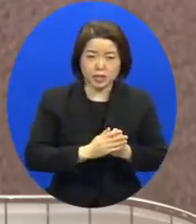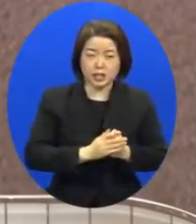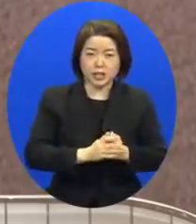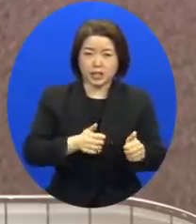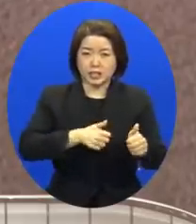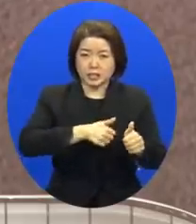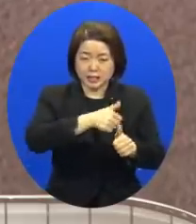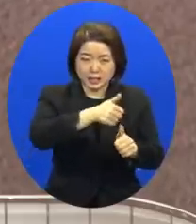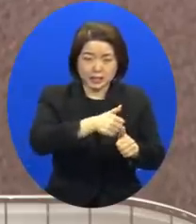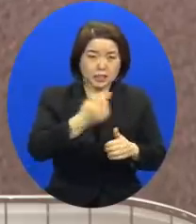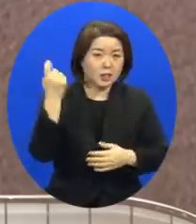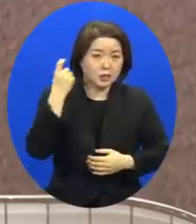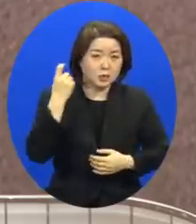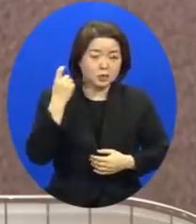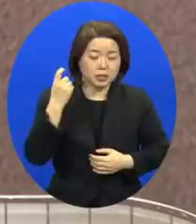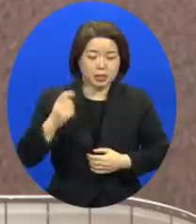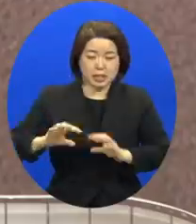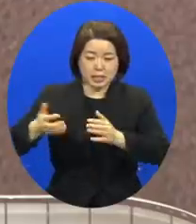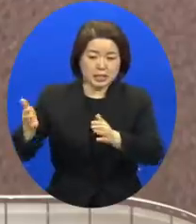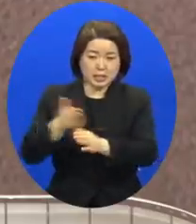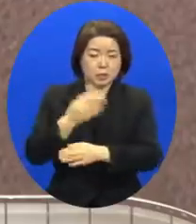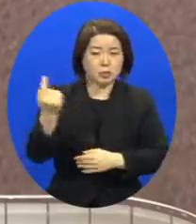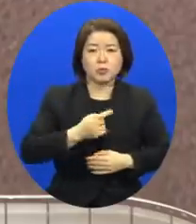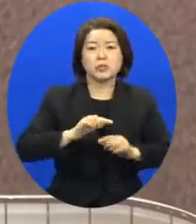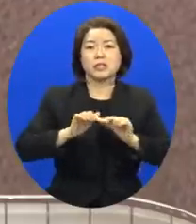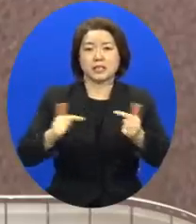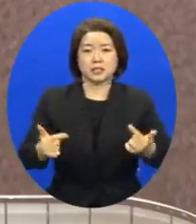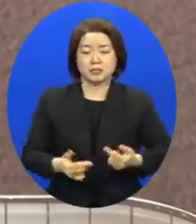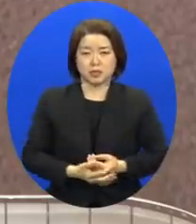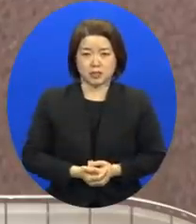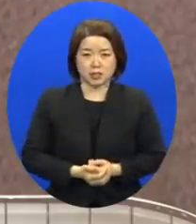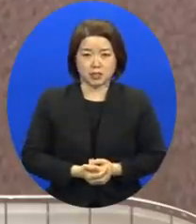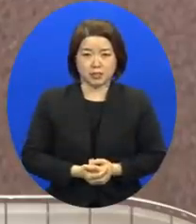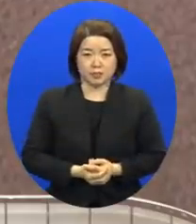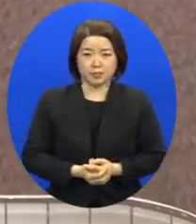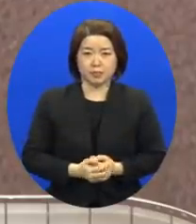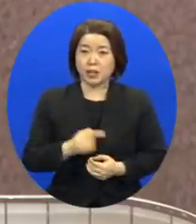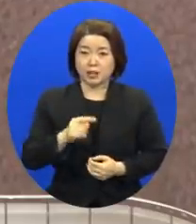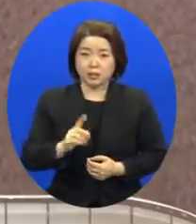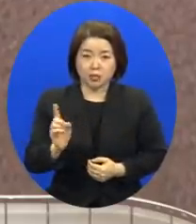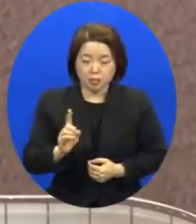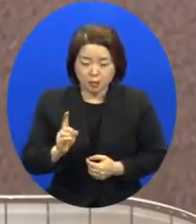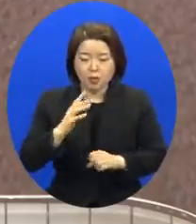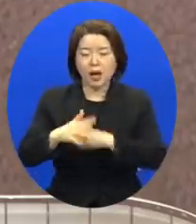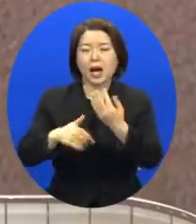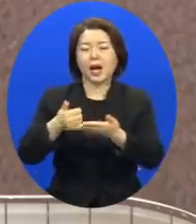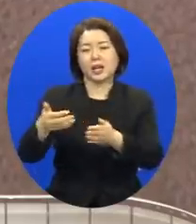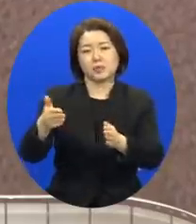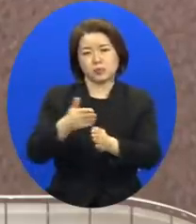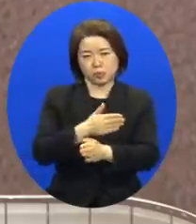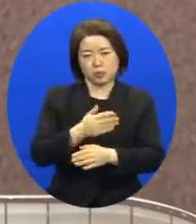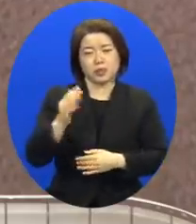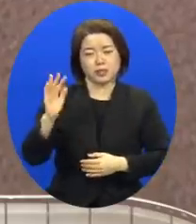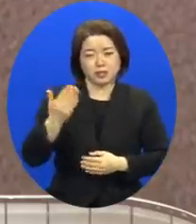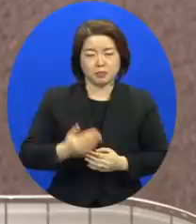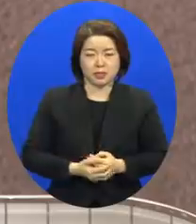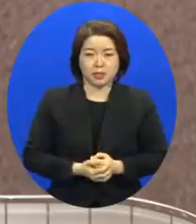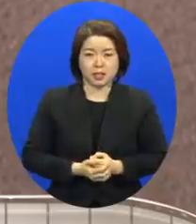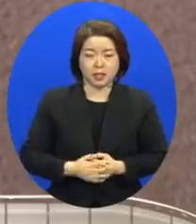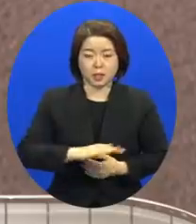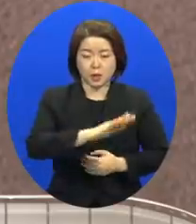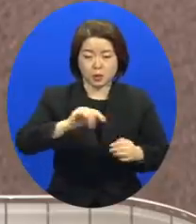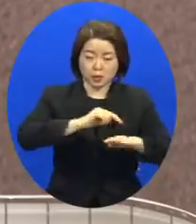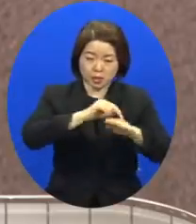소식 이 세상에서 올 수가 없습니다 하나님으로부터 오는 것입니다 우리에게 우리의